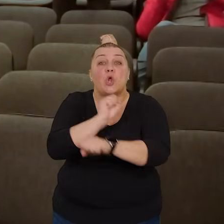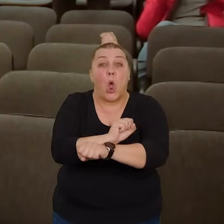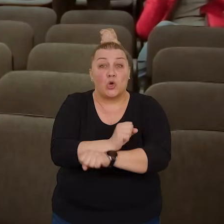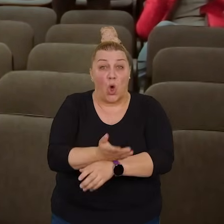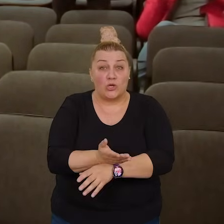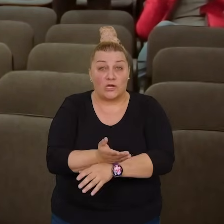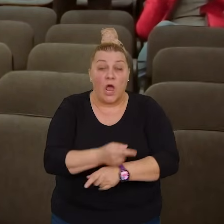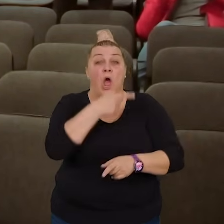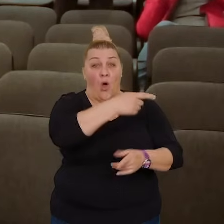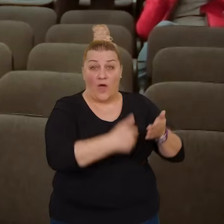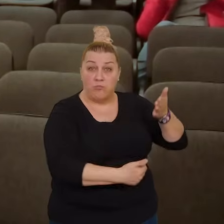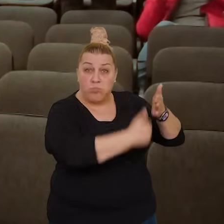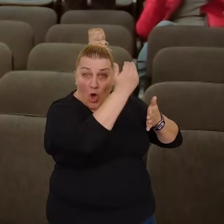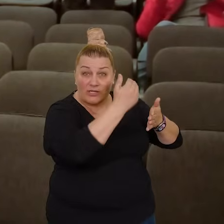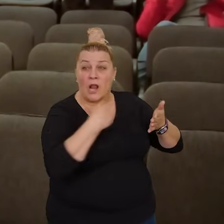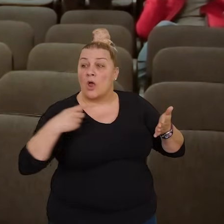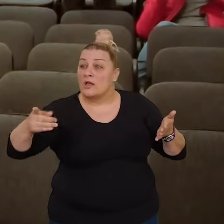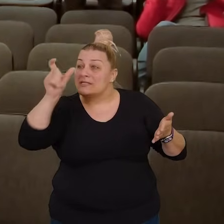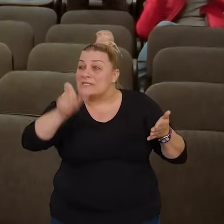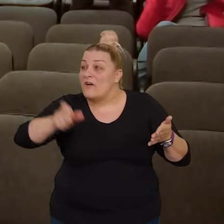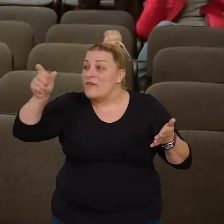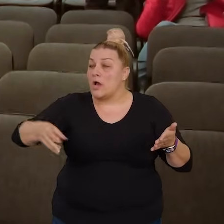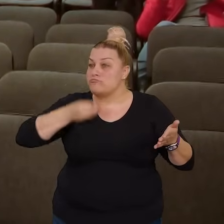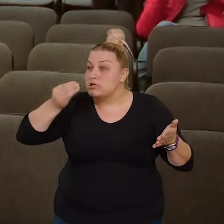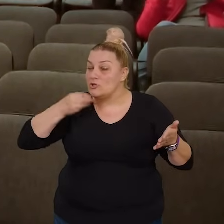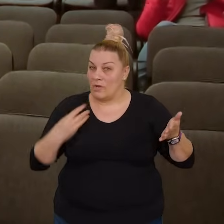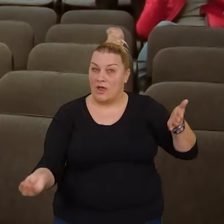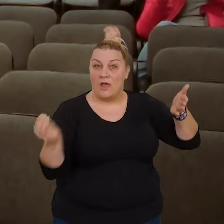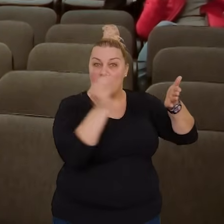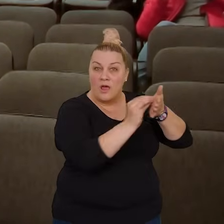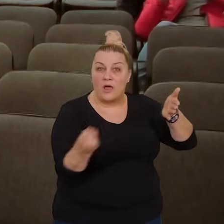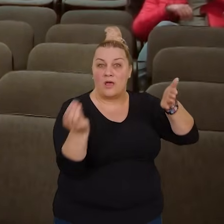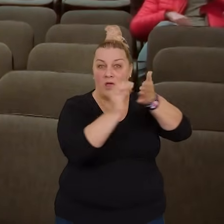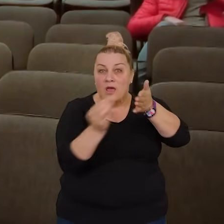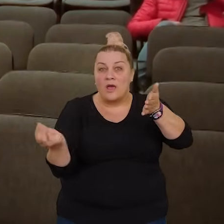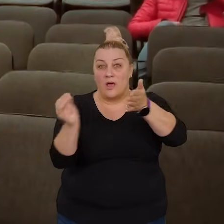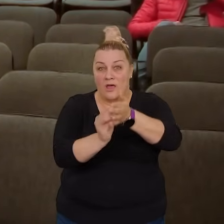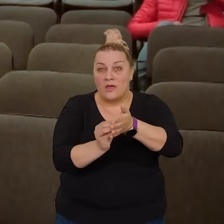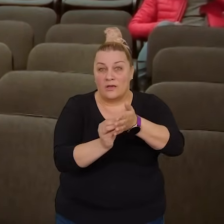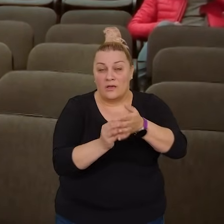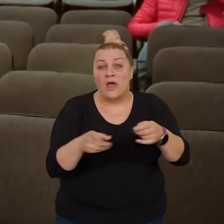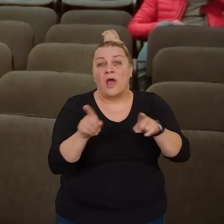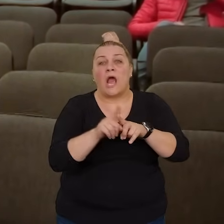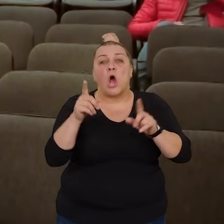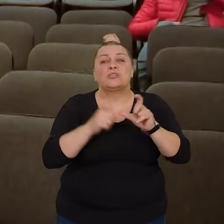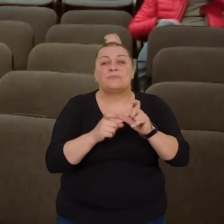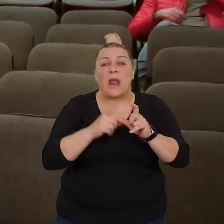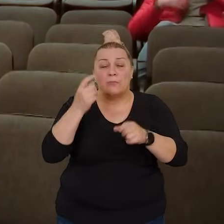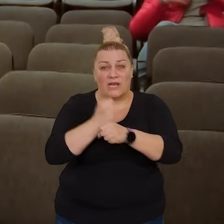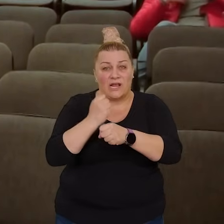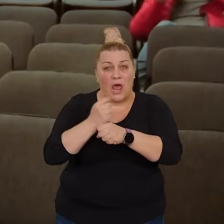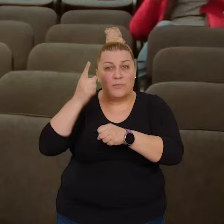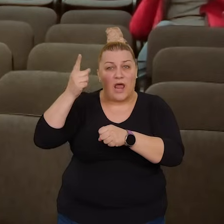9 mjeseci u logorima, znate, tako da ćemo mi na tom portalu staviti sve te priče po uzoru na ono što je napravio Steven Spielberg sa